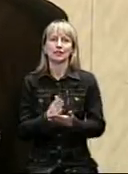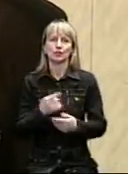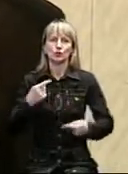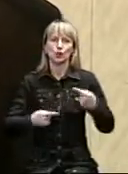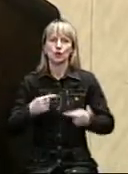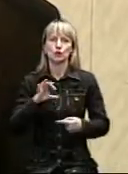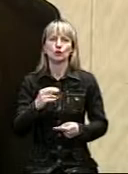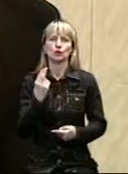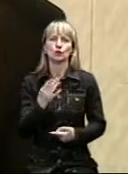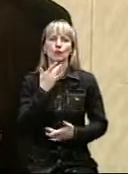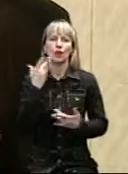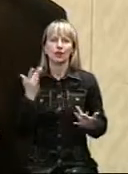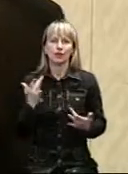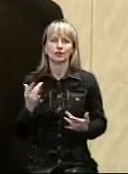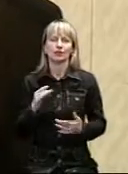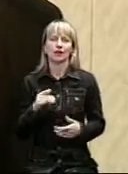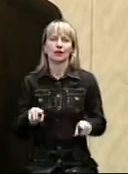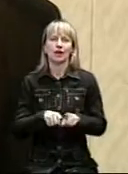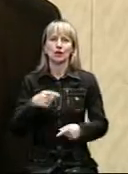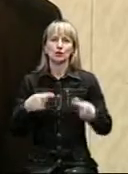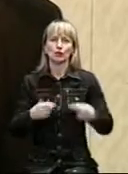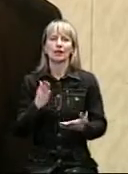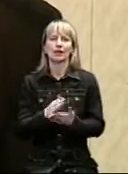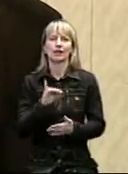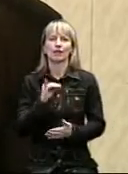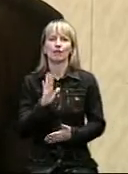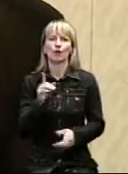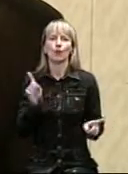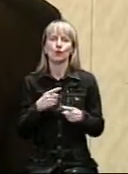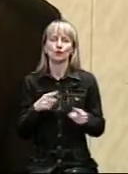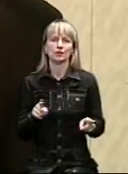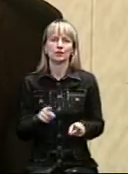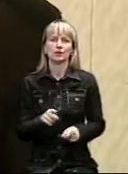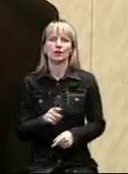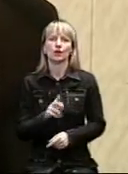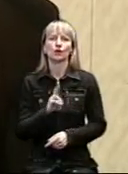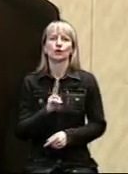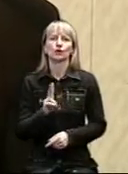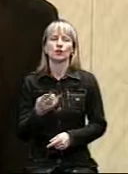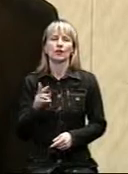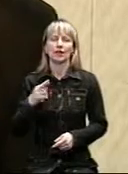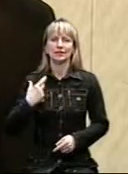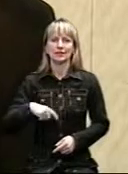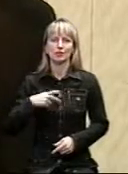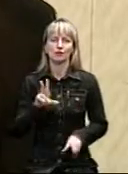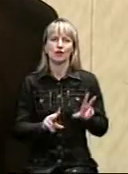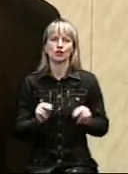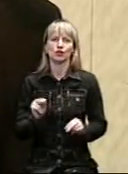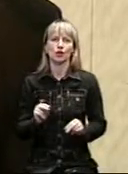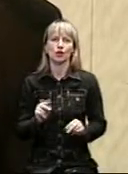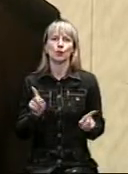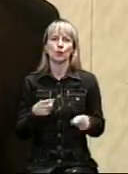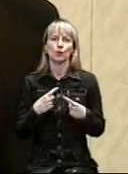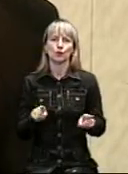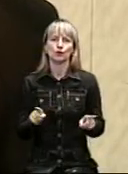– соціальні, політичні, такі ж суперечки є у музиці. Хтось для себе вважає